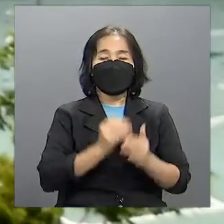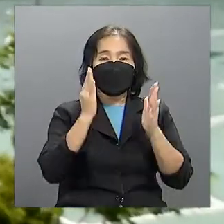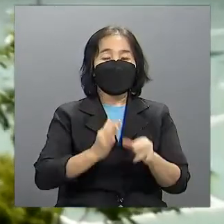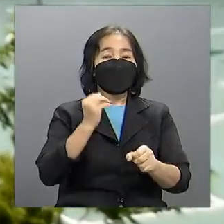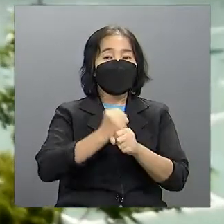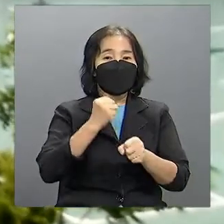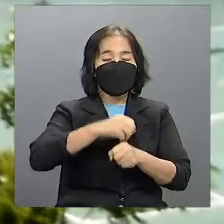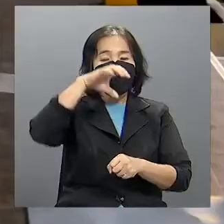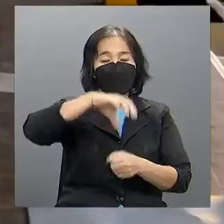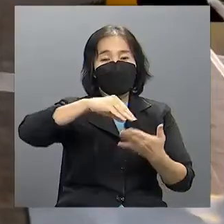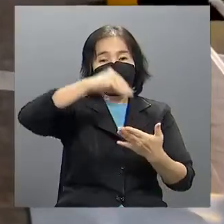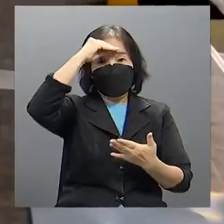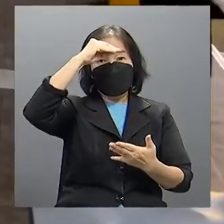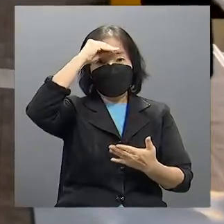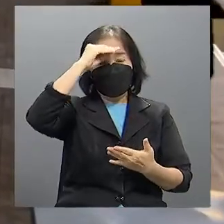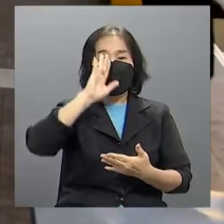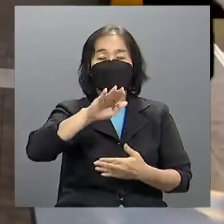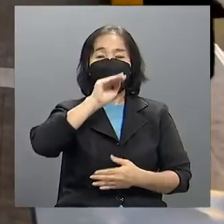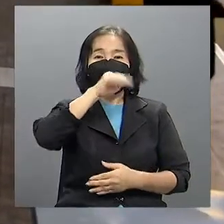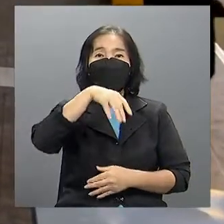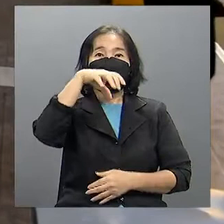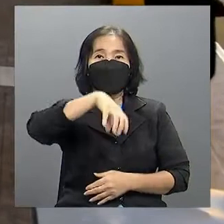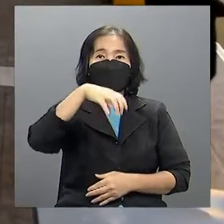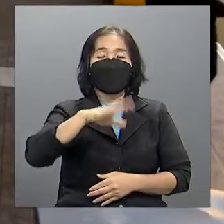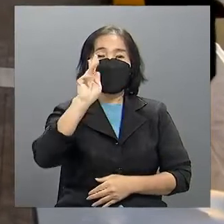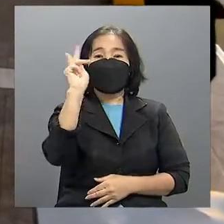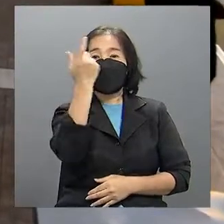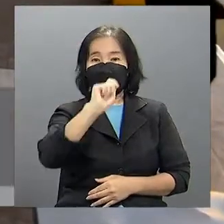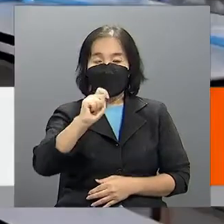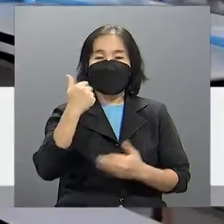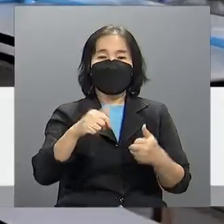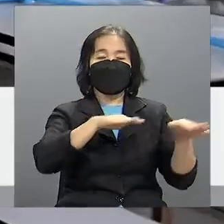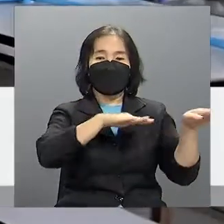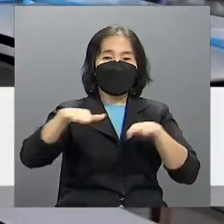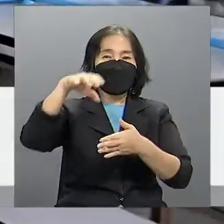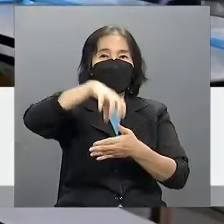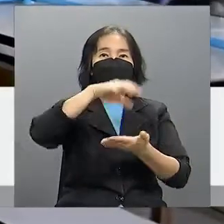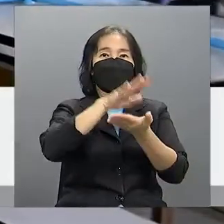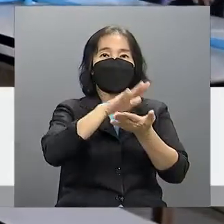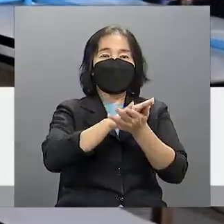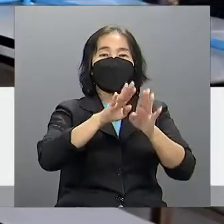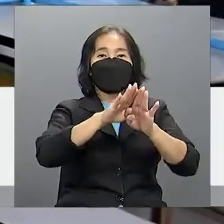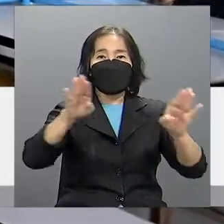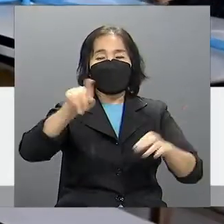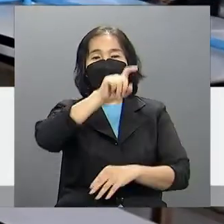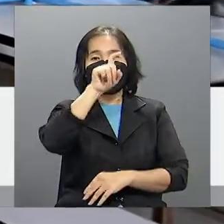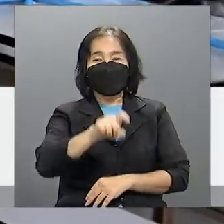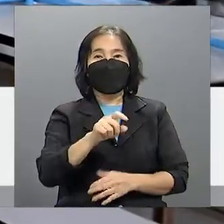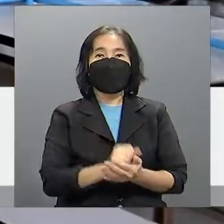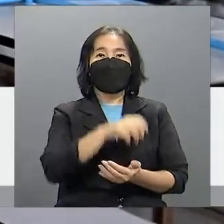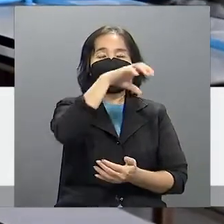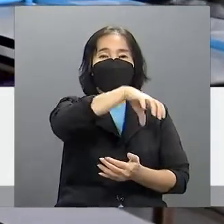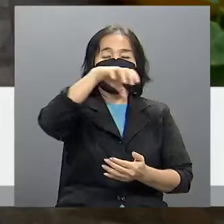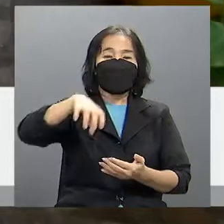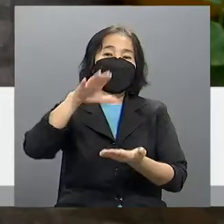และวิชาการเทศบาลเมืองกระบี่ติดตามตรวจการเตรียมความพร้อมโรงเรียนเทศบาล 2ท่าแดงและโรงเรียนในสังกัดเทศบาล